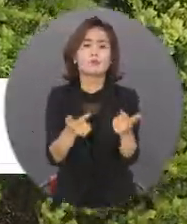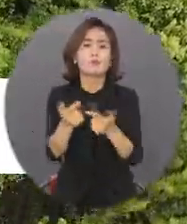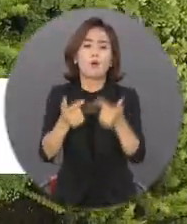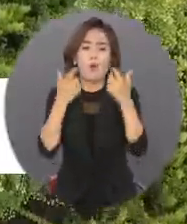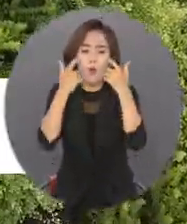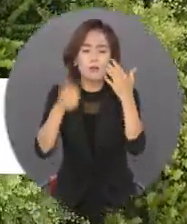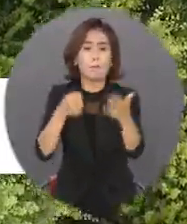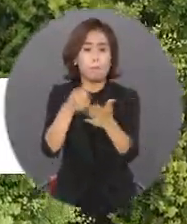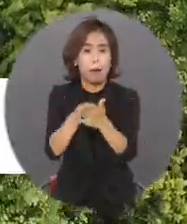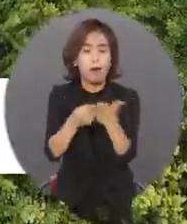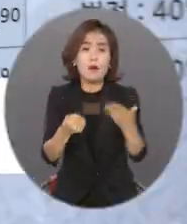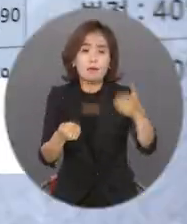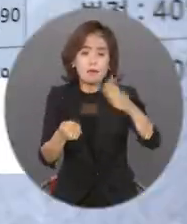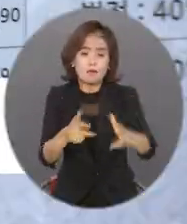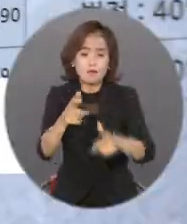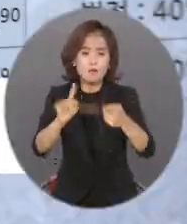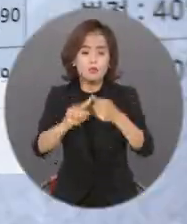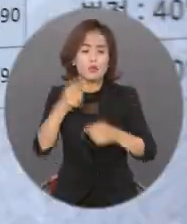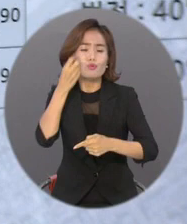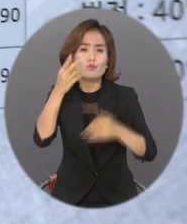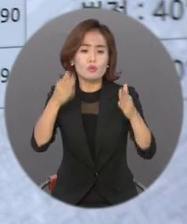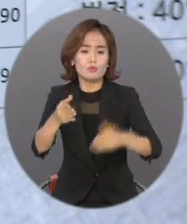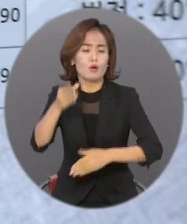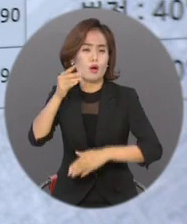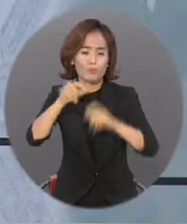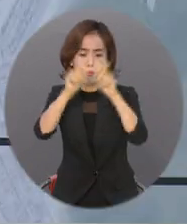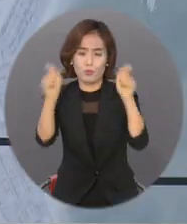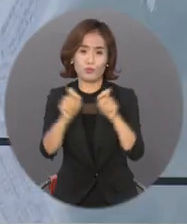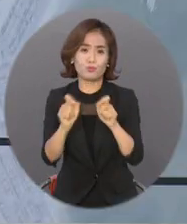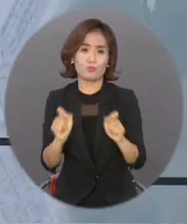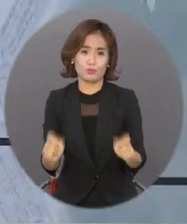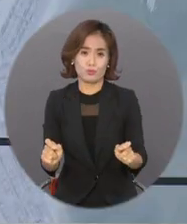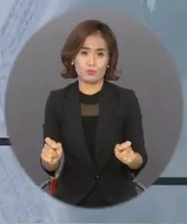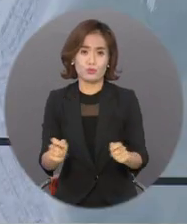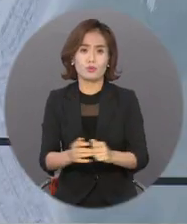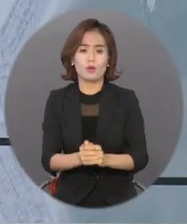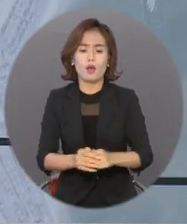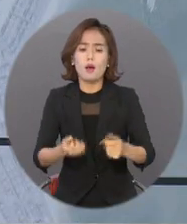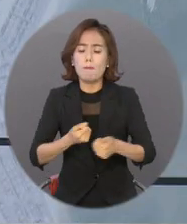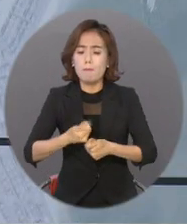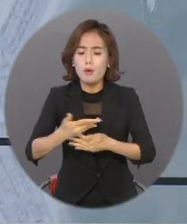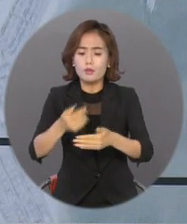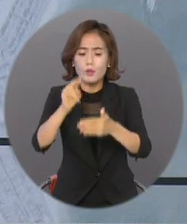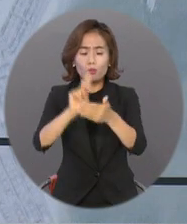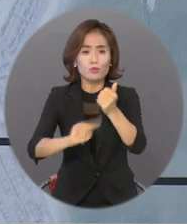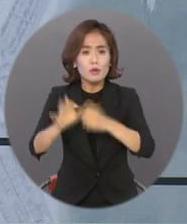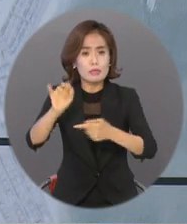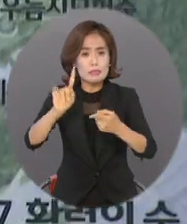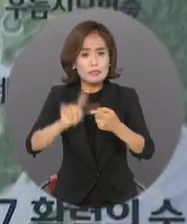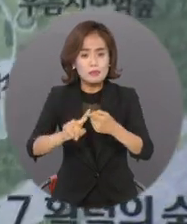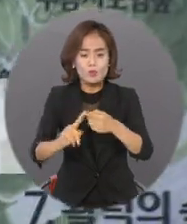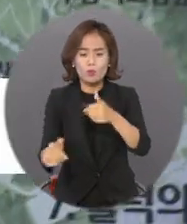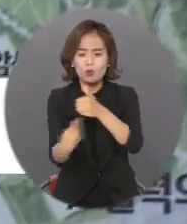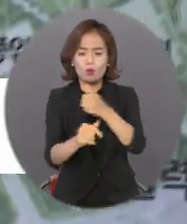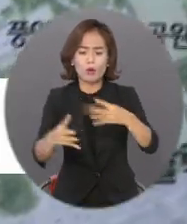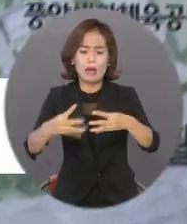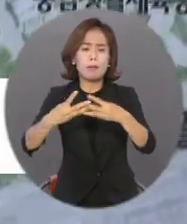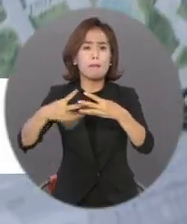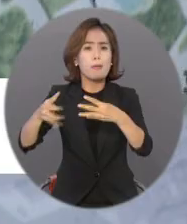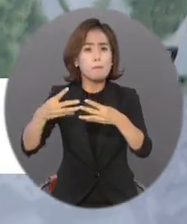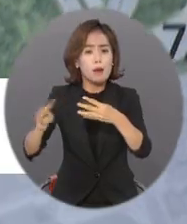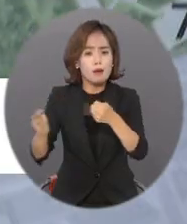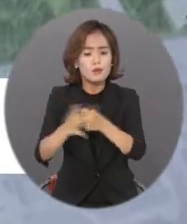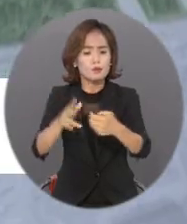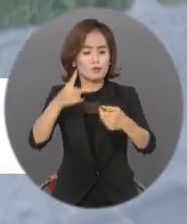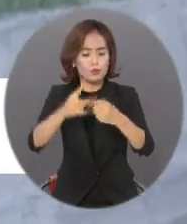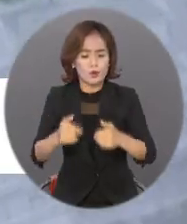조정안을 확정했지만 사업은 두 달 넘게 공전 중이었습니다. 평당 분양가 등의 문제로 위원 간 합의가 되지 않아 두